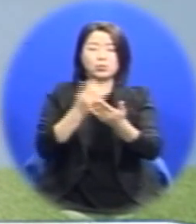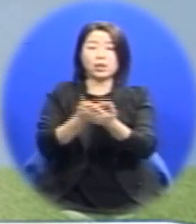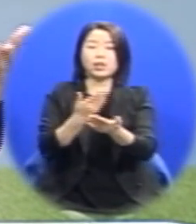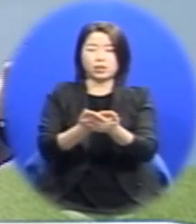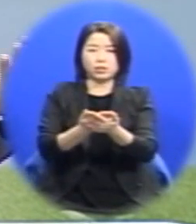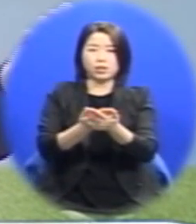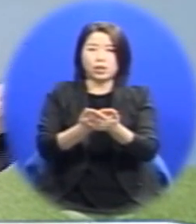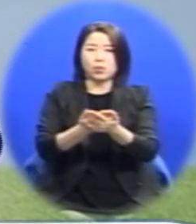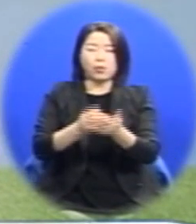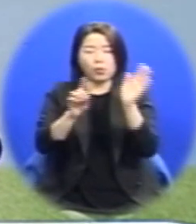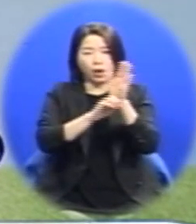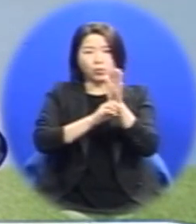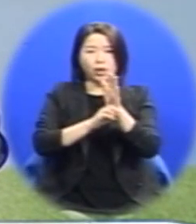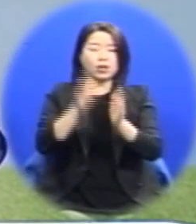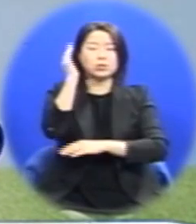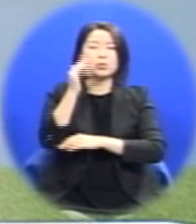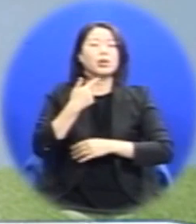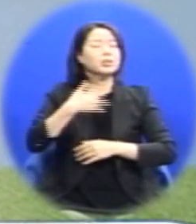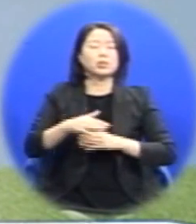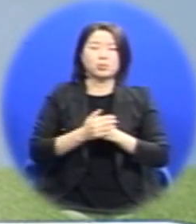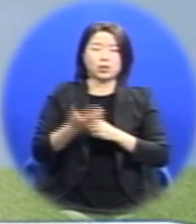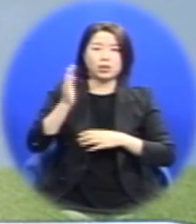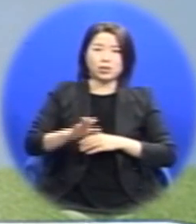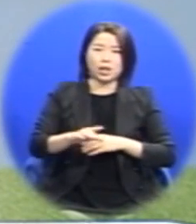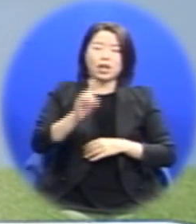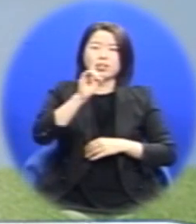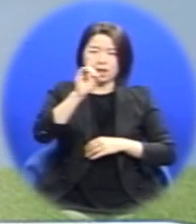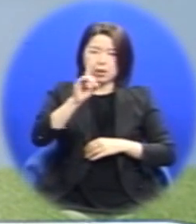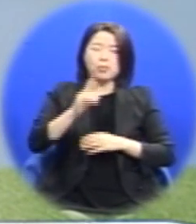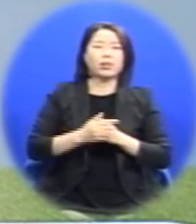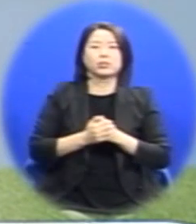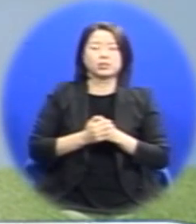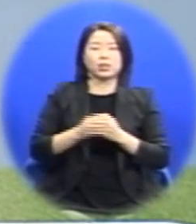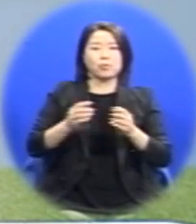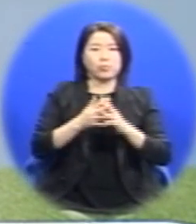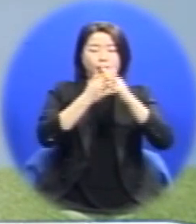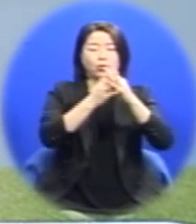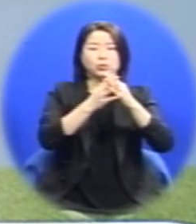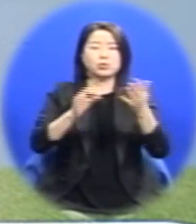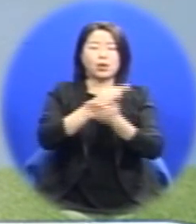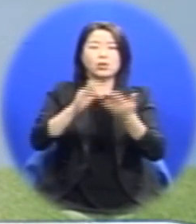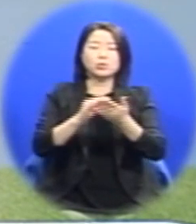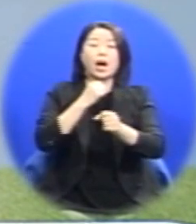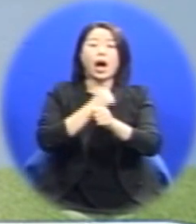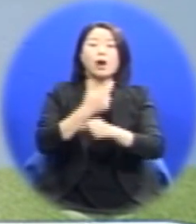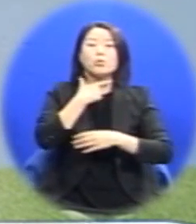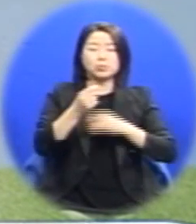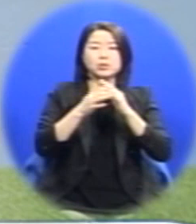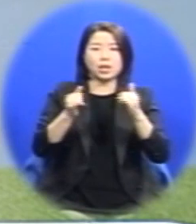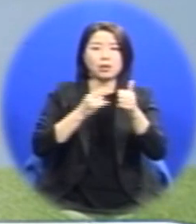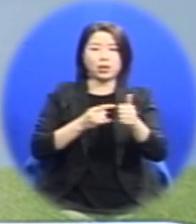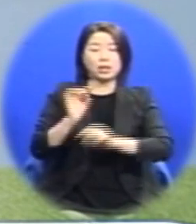설교를 저는 한 적이 없어요. 그런데 딱 한 번 건축원금 하고 싶은 분들에게는 기회는 또